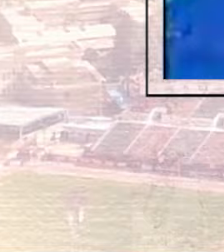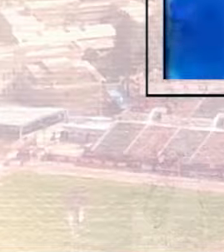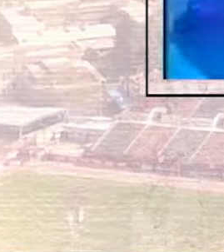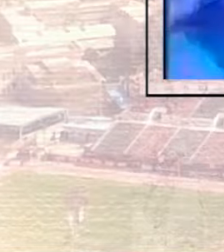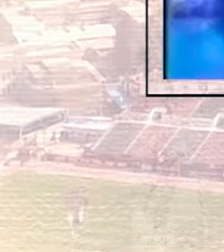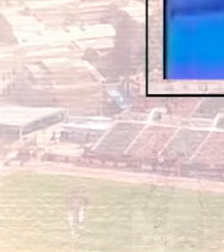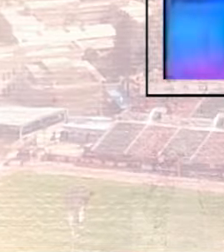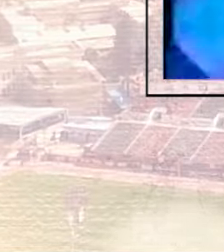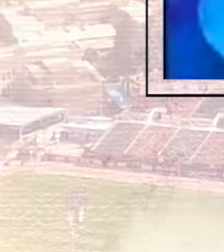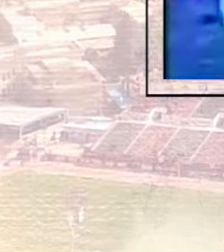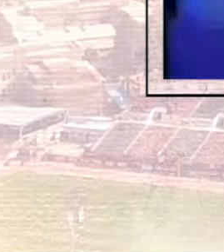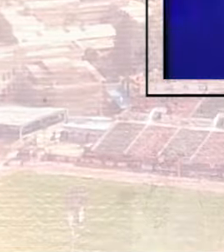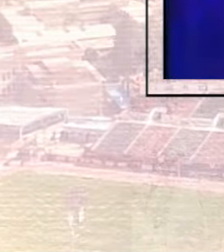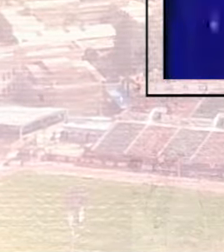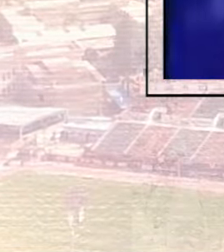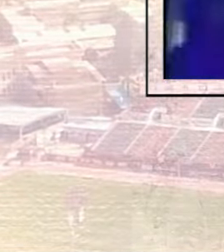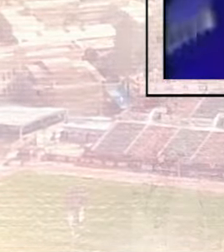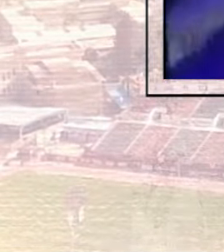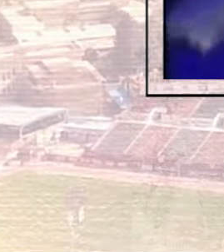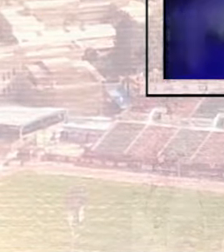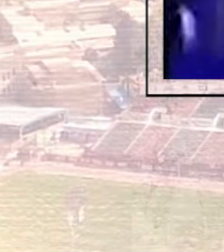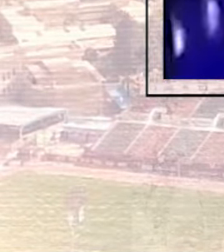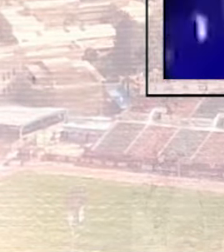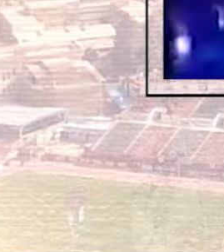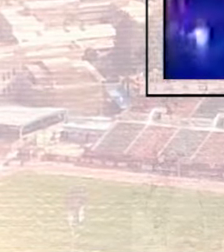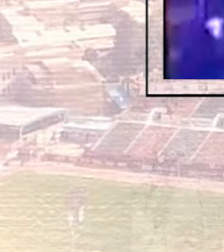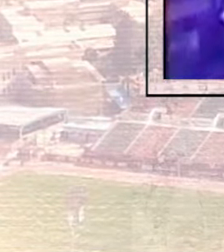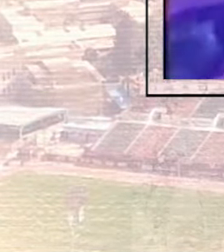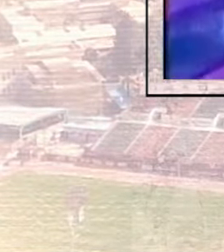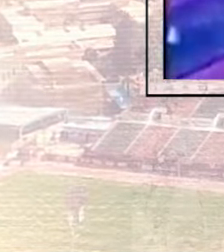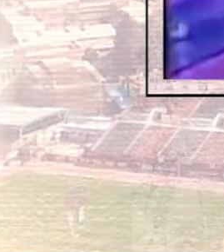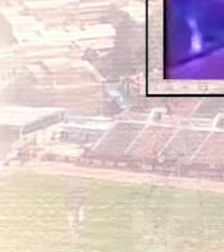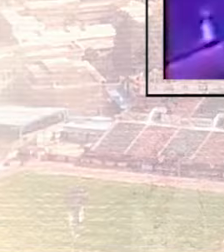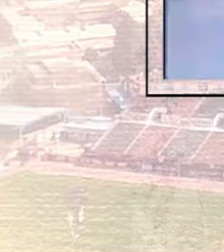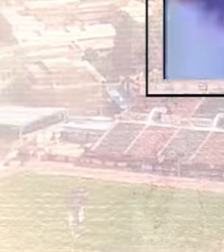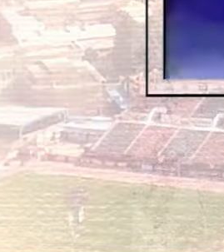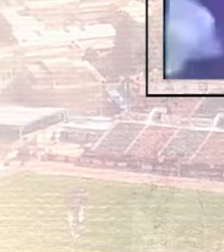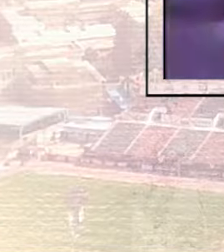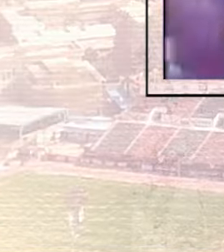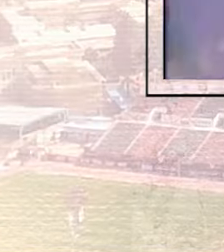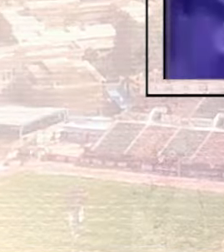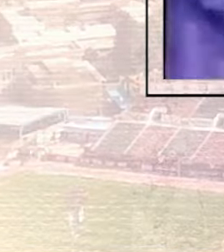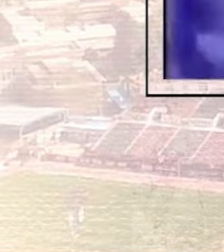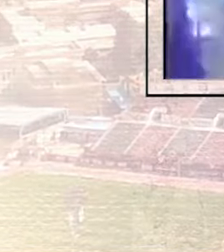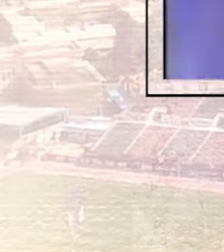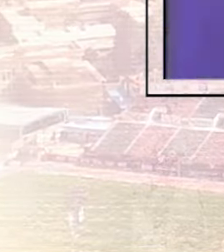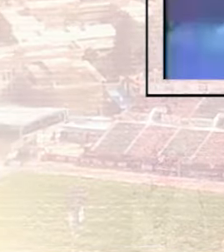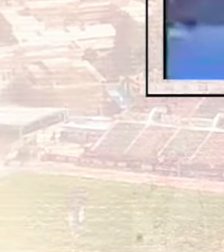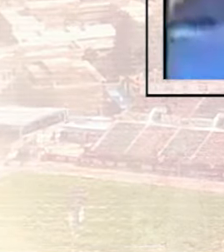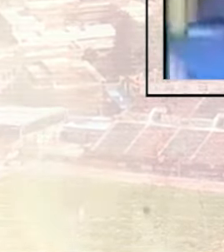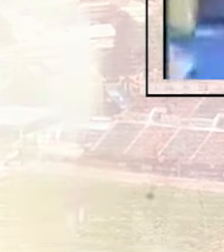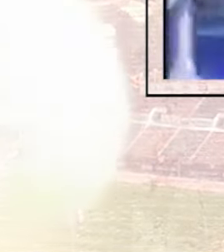ولا، روح رجع البطاطا لبلاش يا ولا. لا تجيب لي